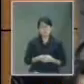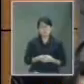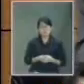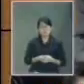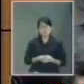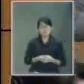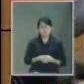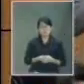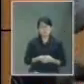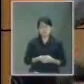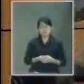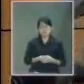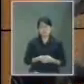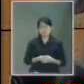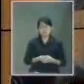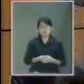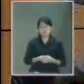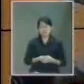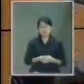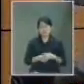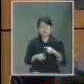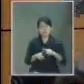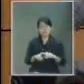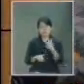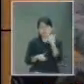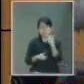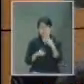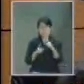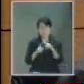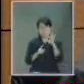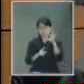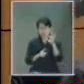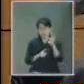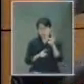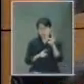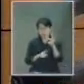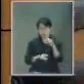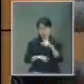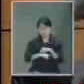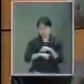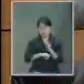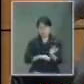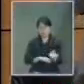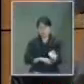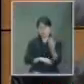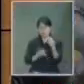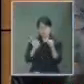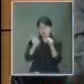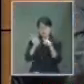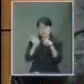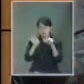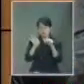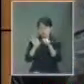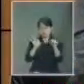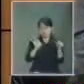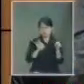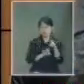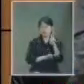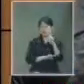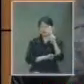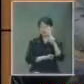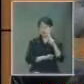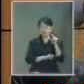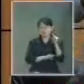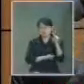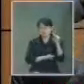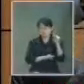วันที่6ไอ้วันที่9มีนาคมเวลา 9:30 น.ถึงเที่ยงครึ่ง